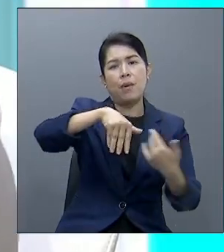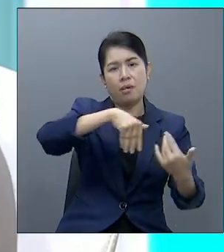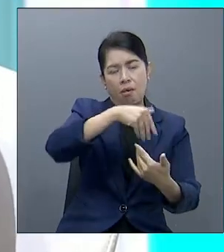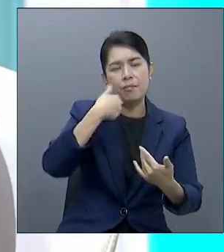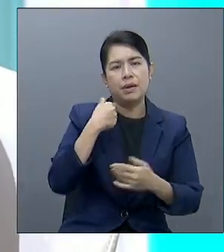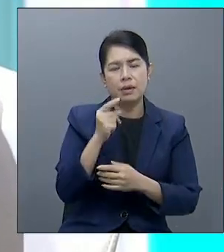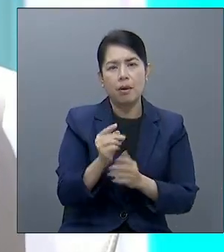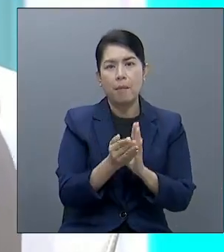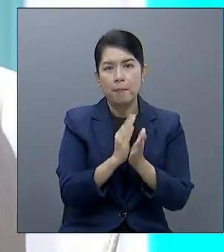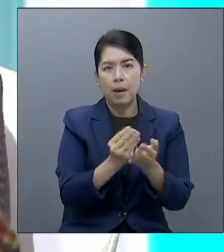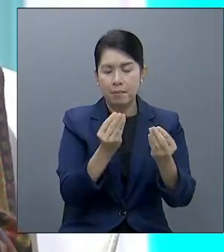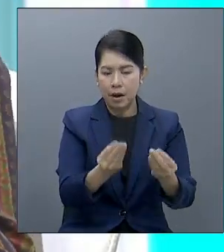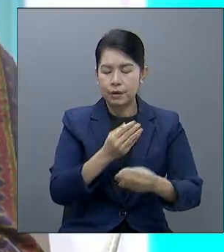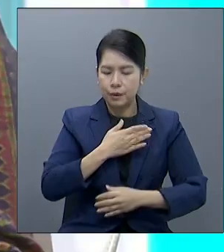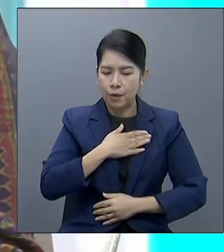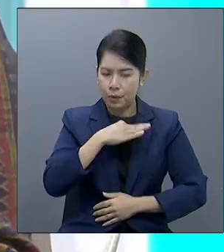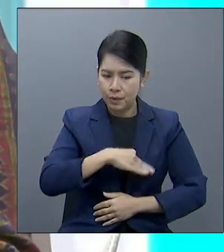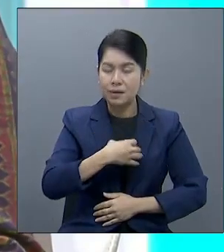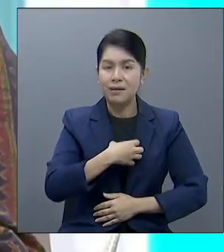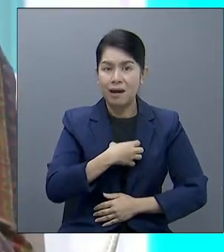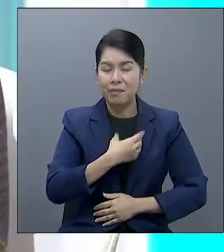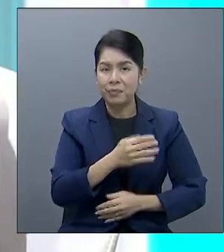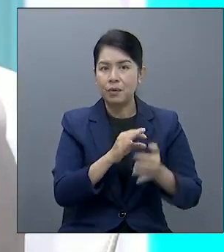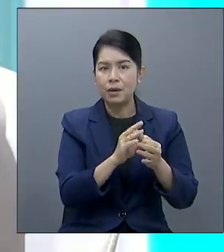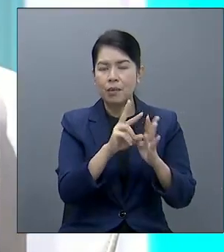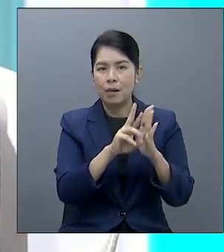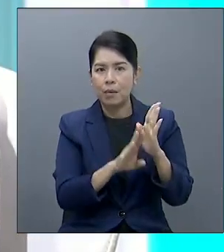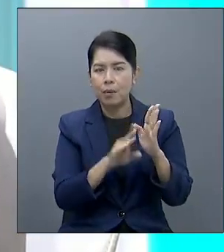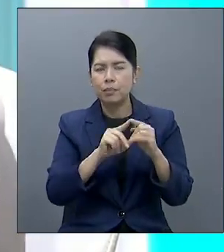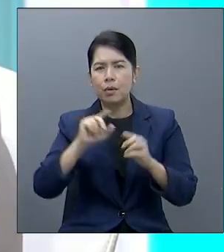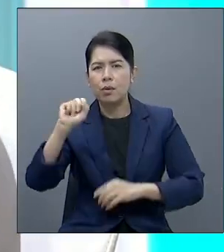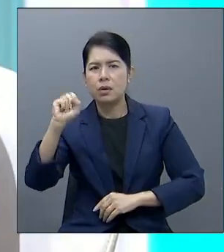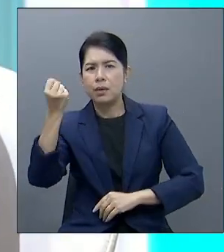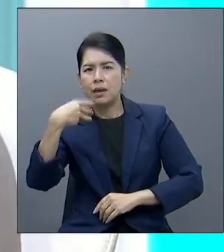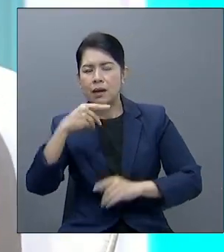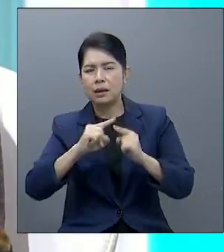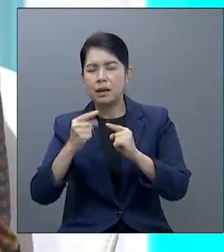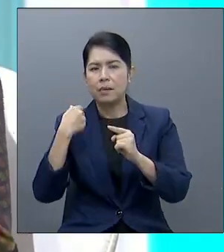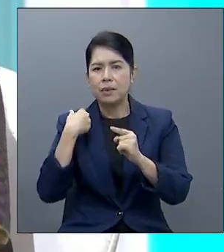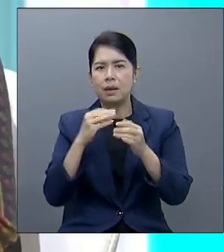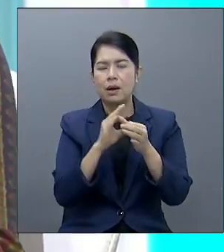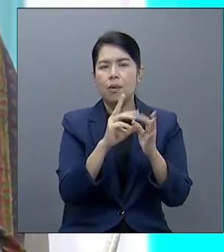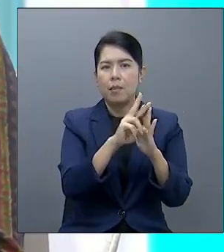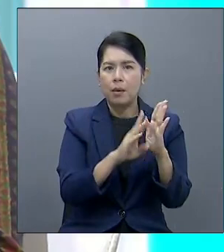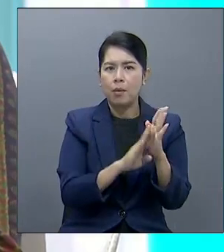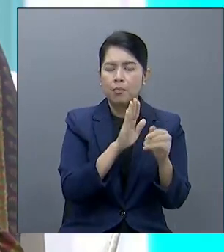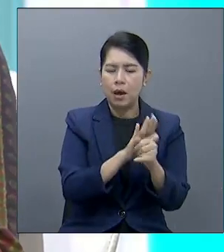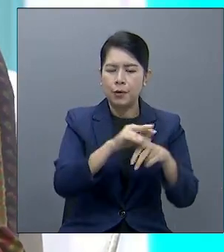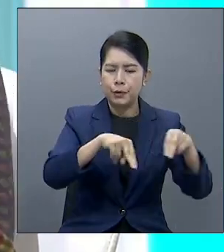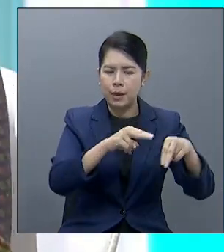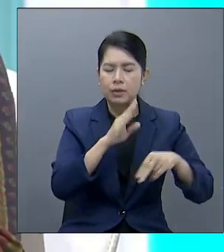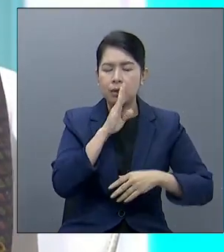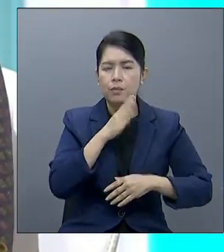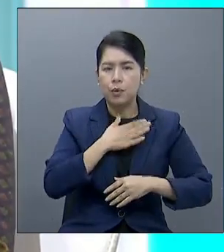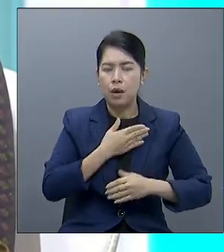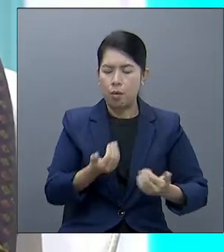ให้เขาอยากมีเองอย่างที่บอกว่าระบบสวัสดิการต่างๆหรือแม้กระทั่งระบบของการดูแลที่จะทำยังไงให้เขารู้สึกว่าพอเขามีลูกแล้วอะเฮ้